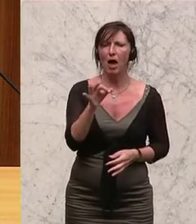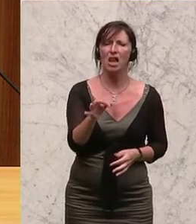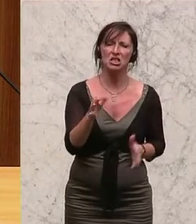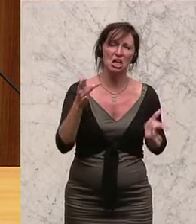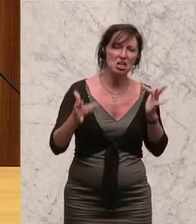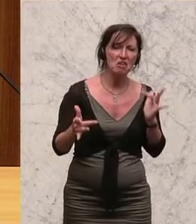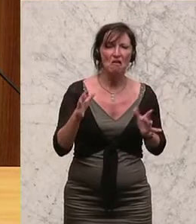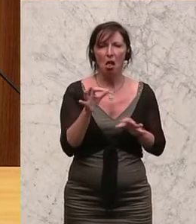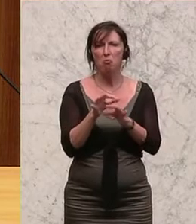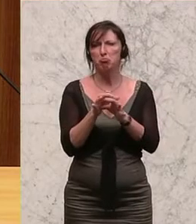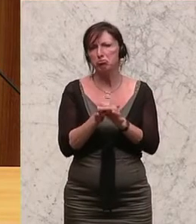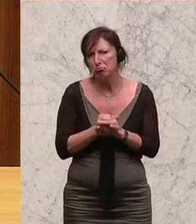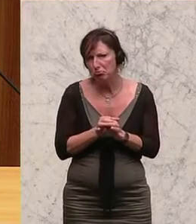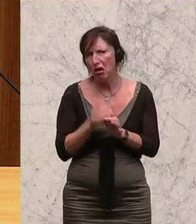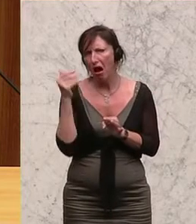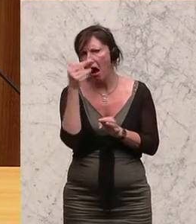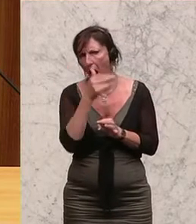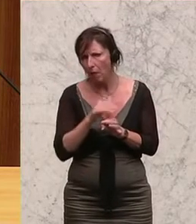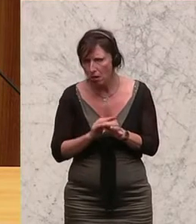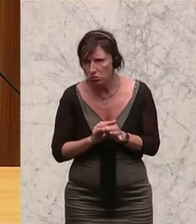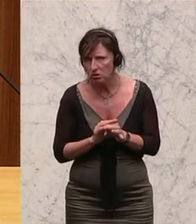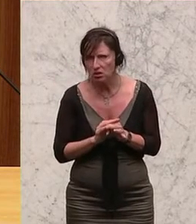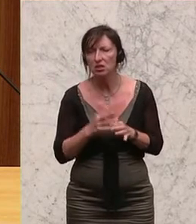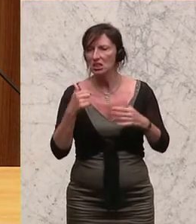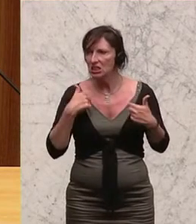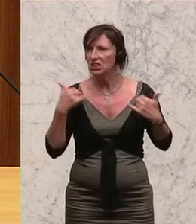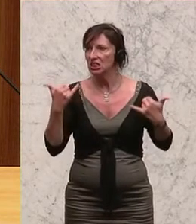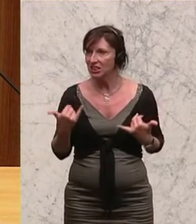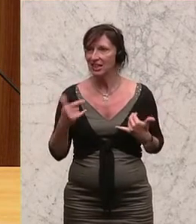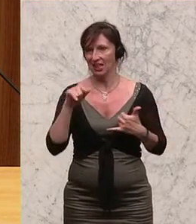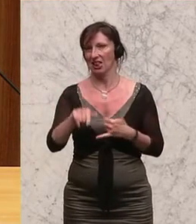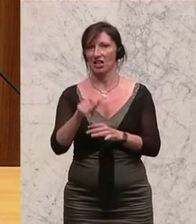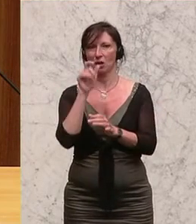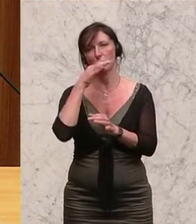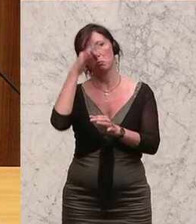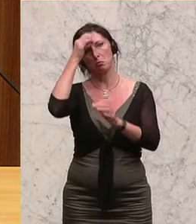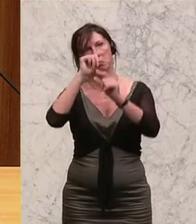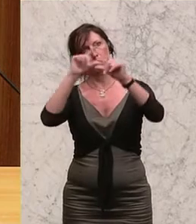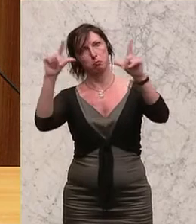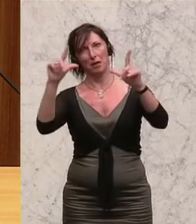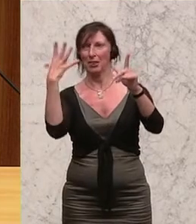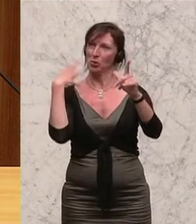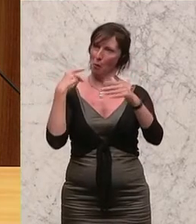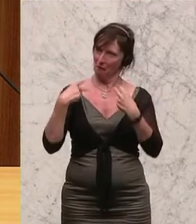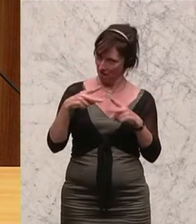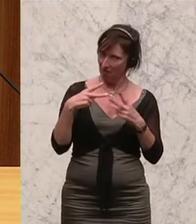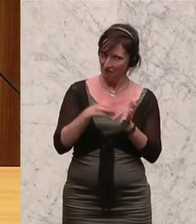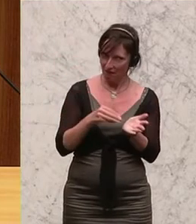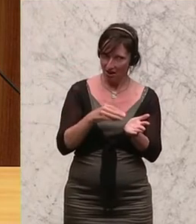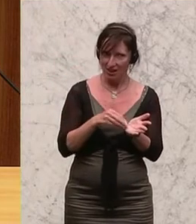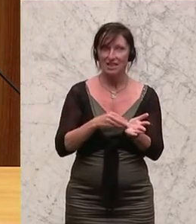womöglich zu einem Kieselstein entwickelt. Ich möchte das Wortspiel fortführen und sagen, ich bin mir definitiv sicher, dass